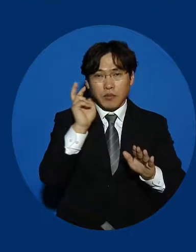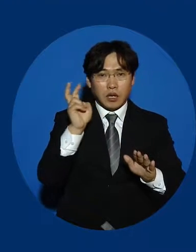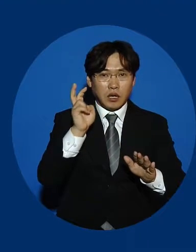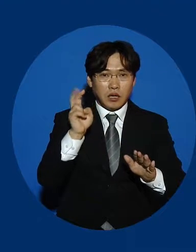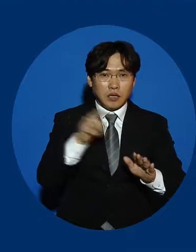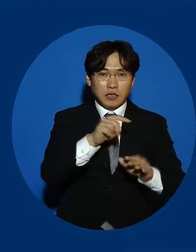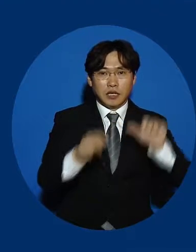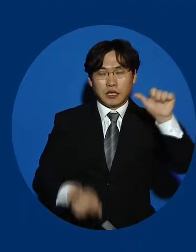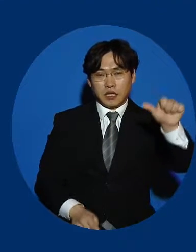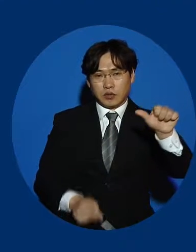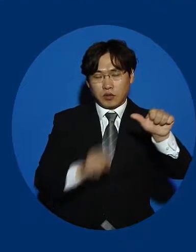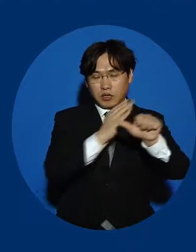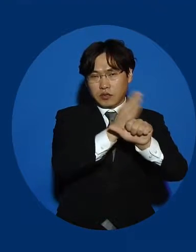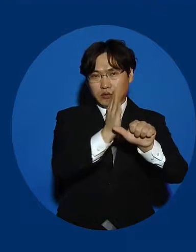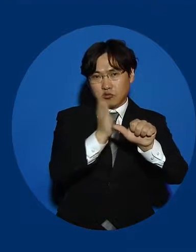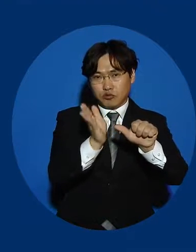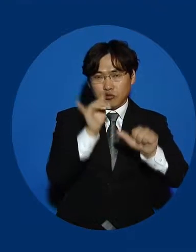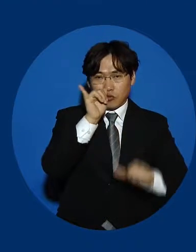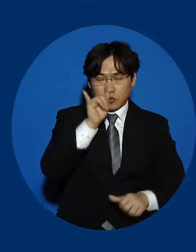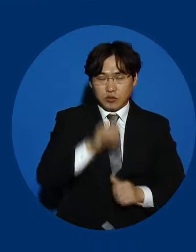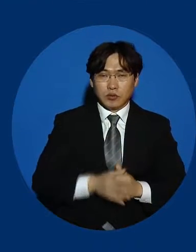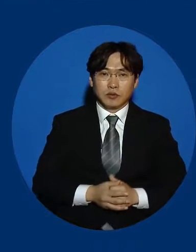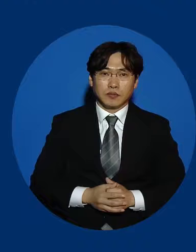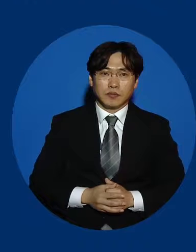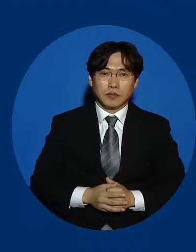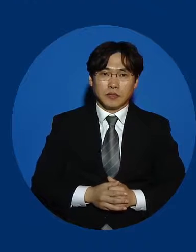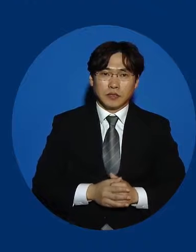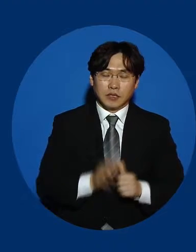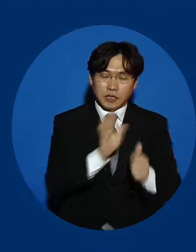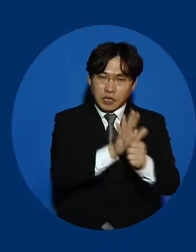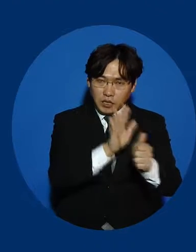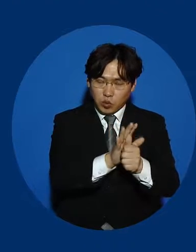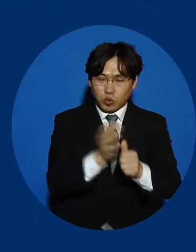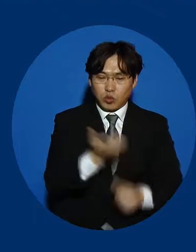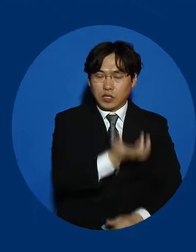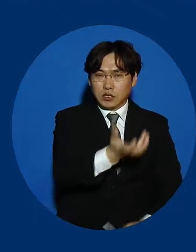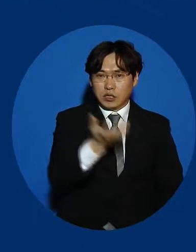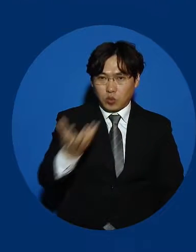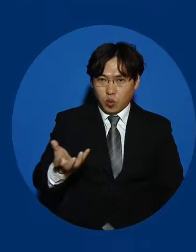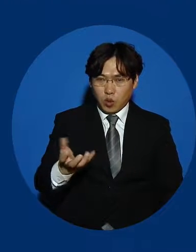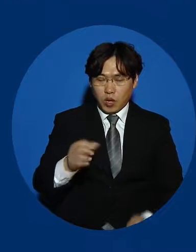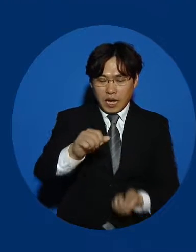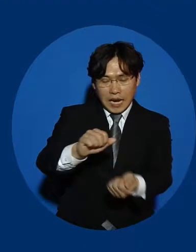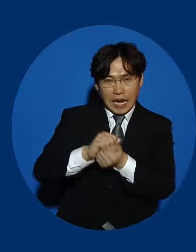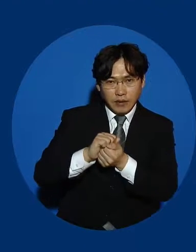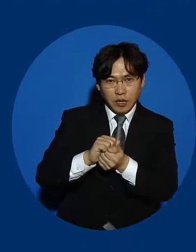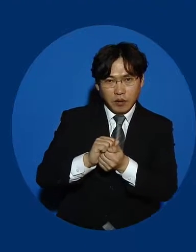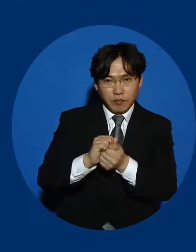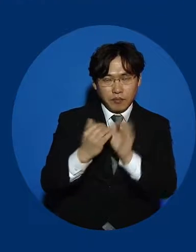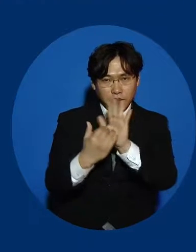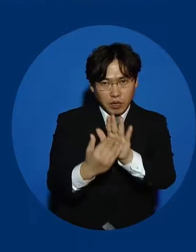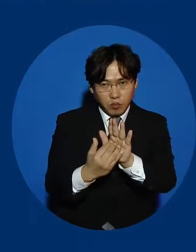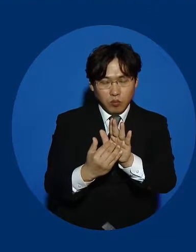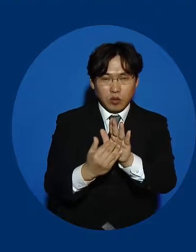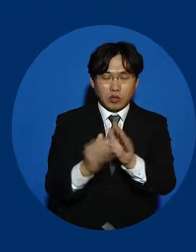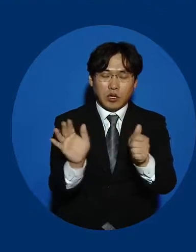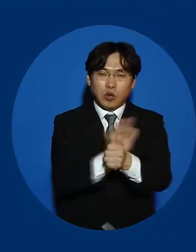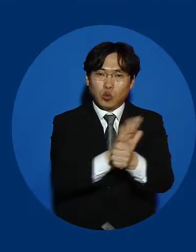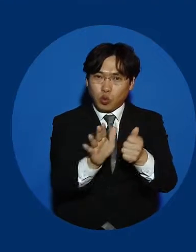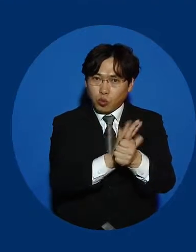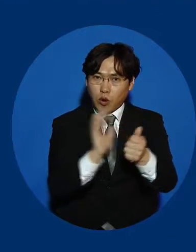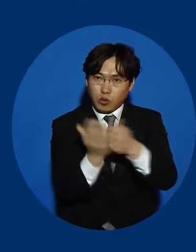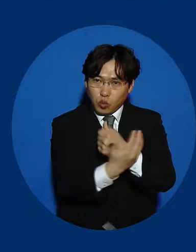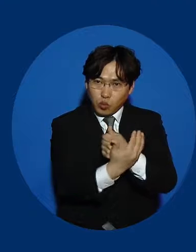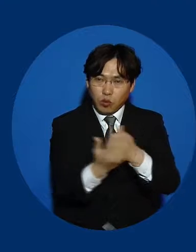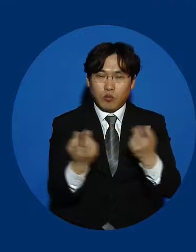크게 5가지 항목으로 만들었어요. 의사통 문제라든가 이동, 감염, 그다음에 돌봄, 그다음에 집단